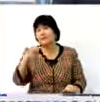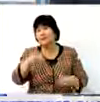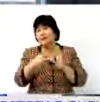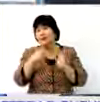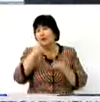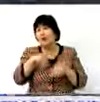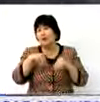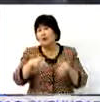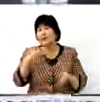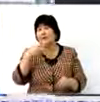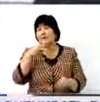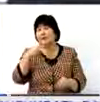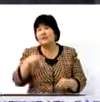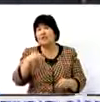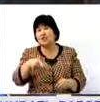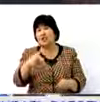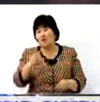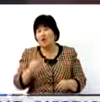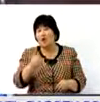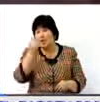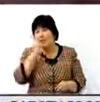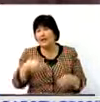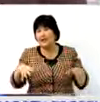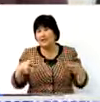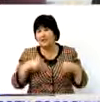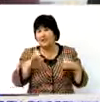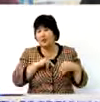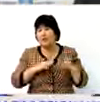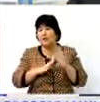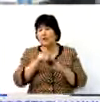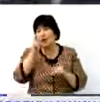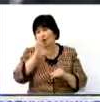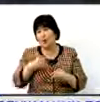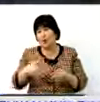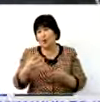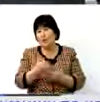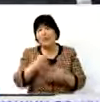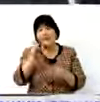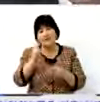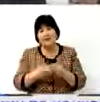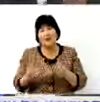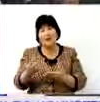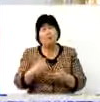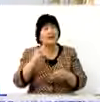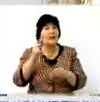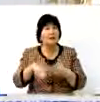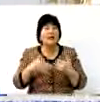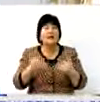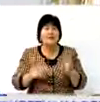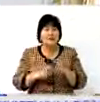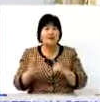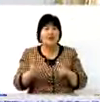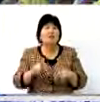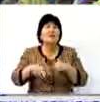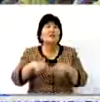2018 году посеяли рис на 1000 гектаров. Благодаря совместному труду вырастили неплохой урожай. Завершили уборку без потерь и уже начали готовиться